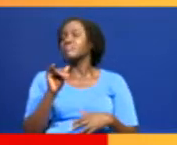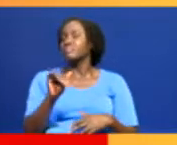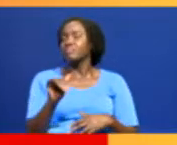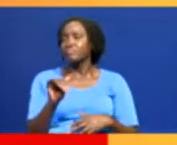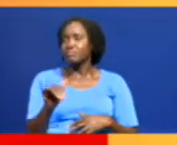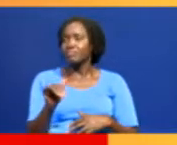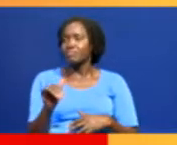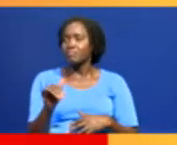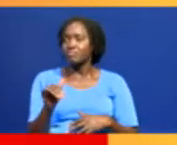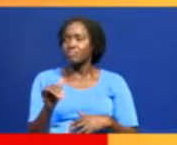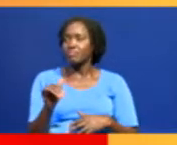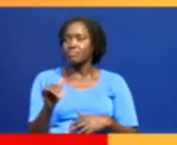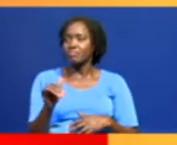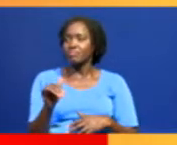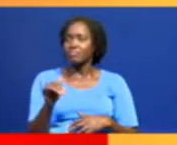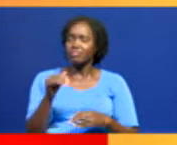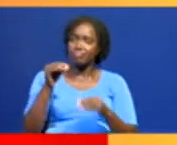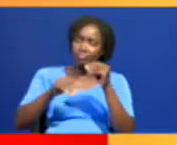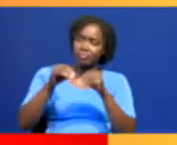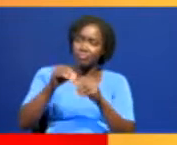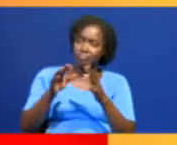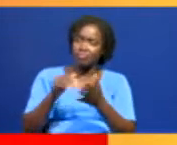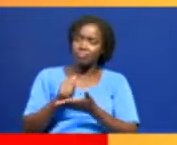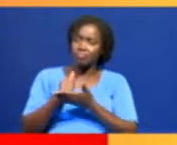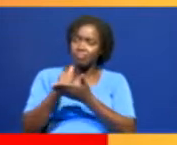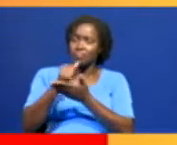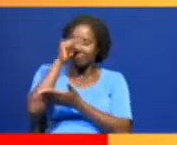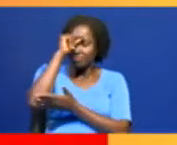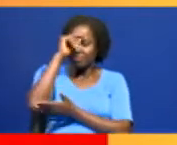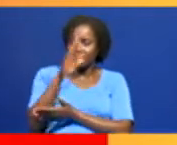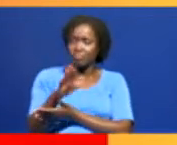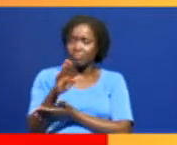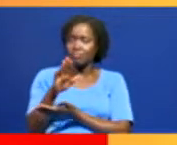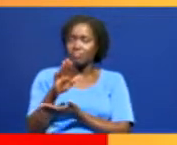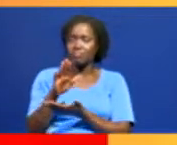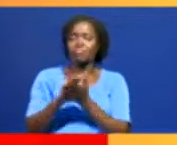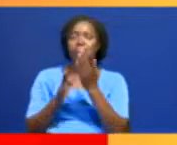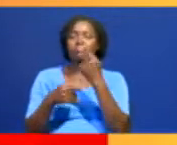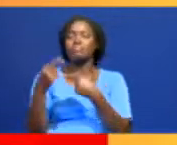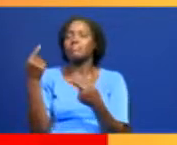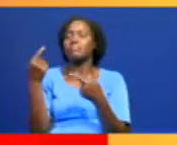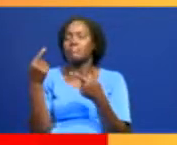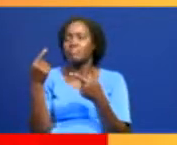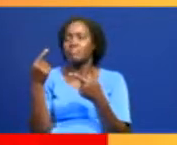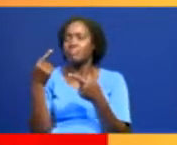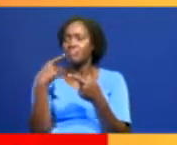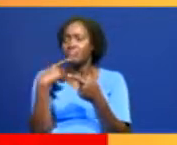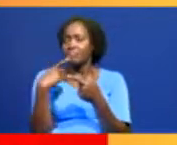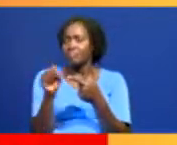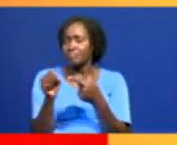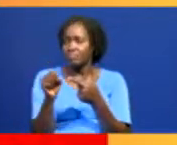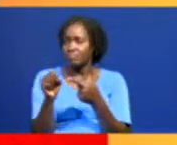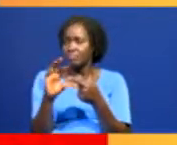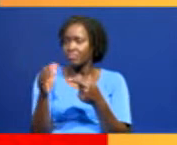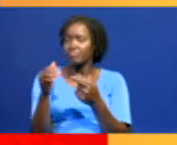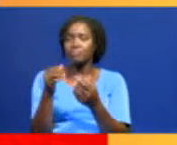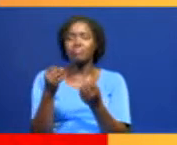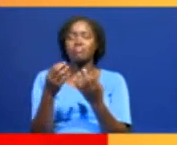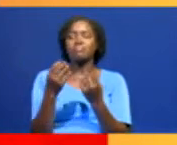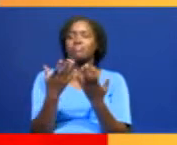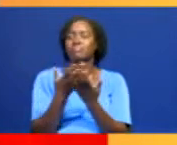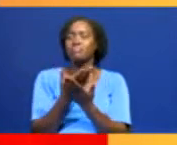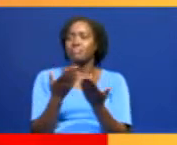kwamba walikuwa ni wapiga kura ambao walimsaidia huyu gavana kuchukua hatamu ya uongozi. So kazi county nyingi ukienda kwa